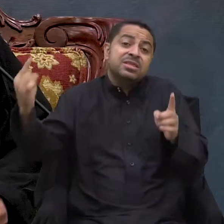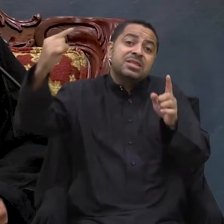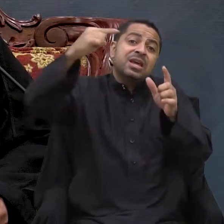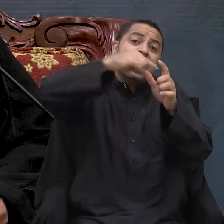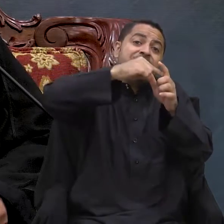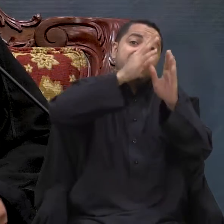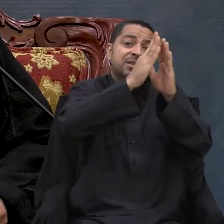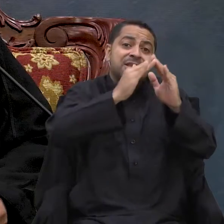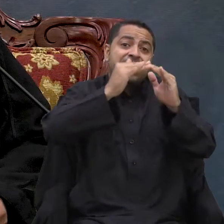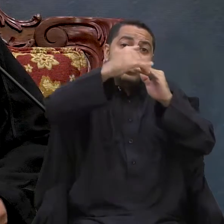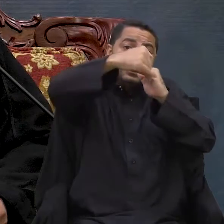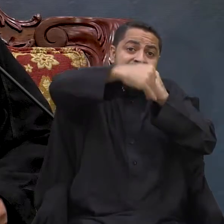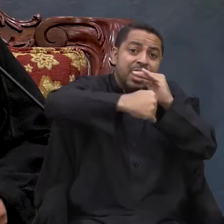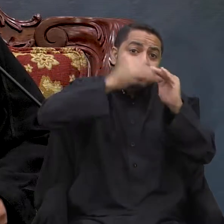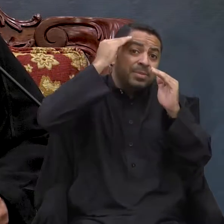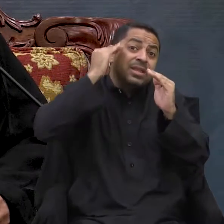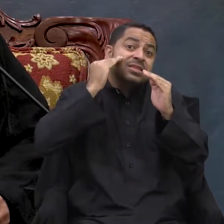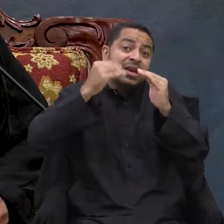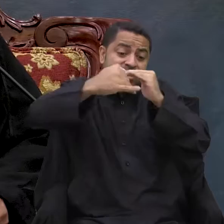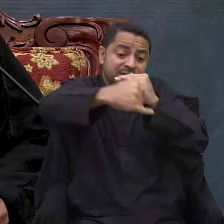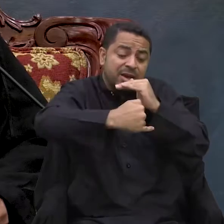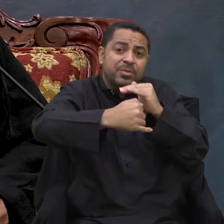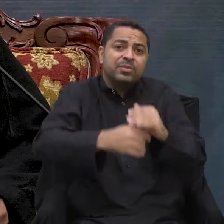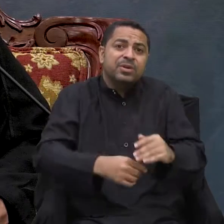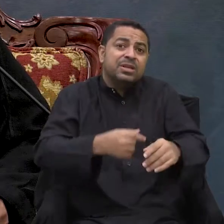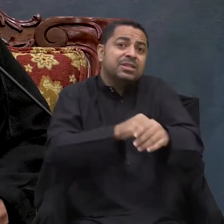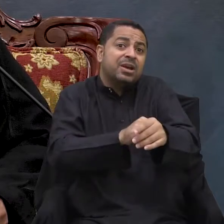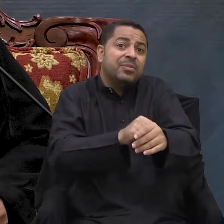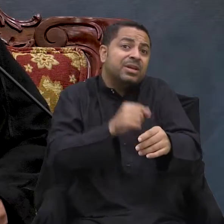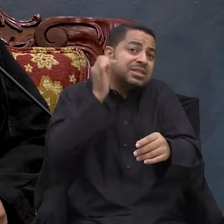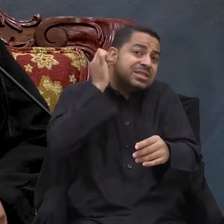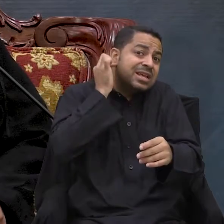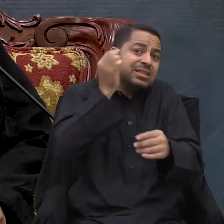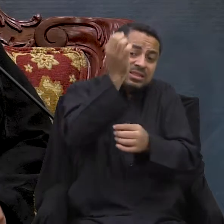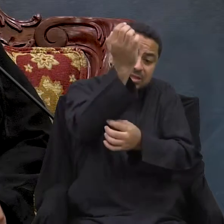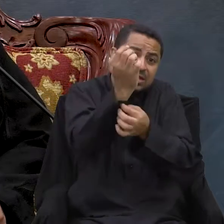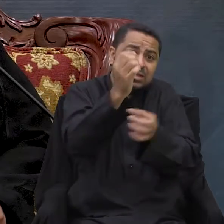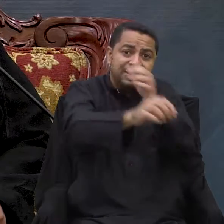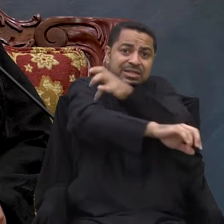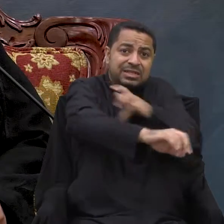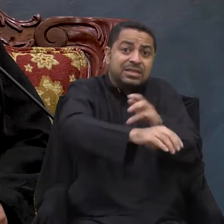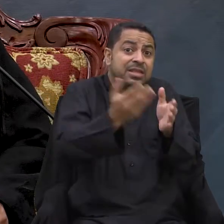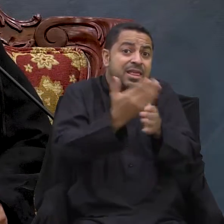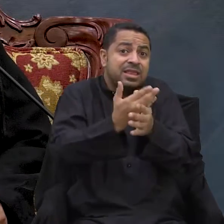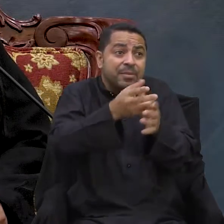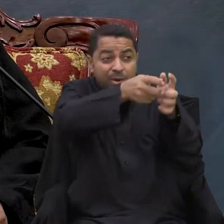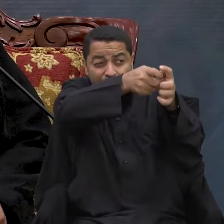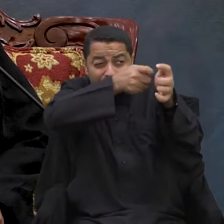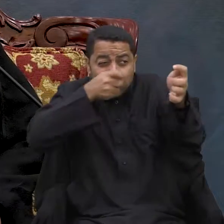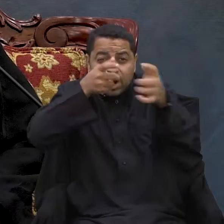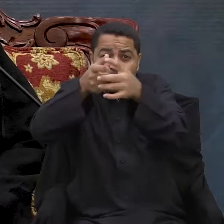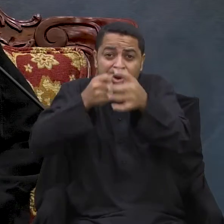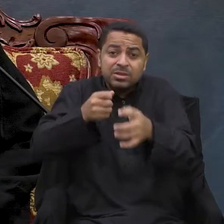بعضها إلى خيام النساء وشك أزرهن وملابسهن،